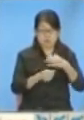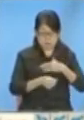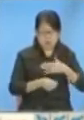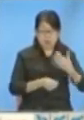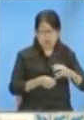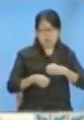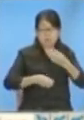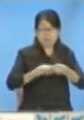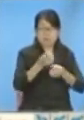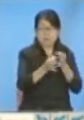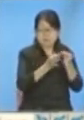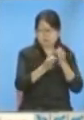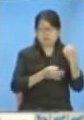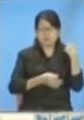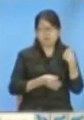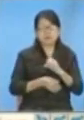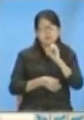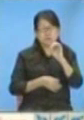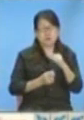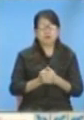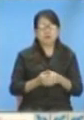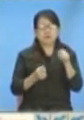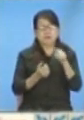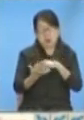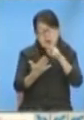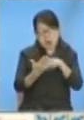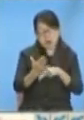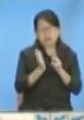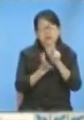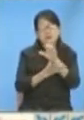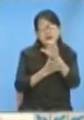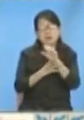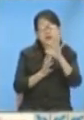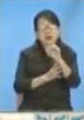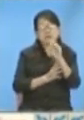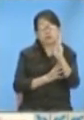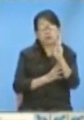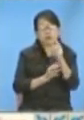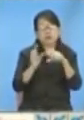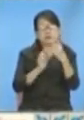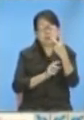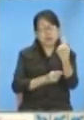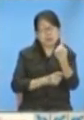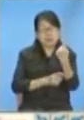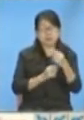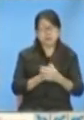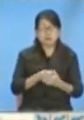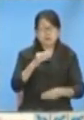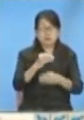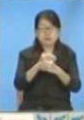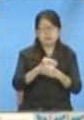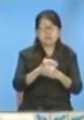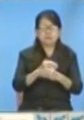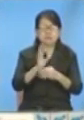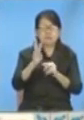ครับว่าจะไปอ่านเพียงข้อบังคับข้อ96ว่าการแปรยติเพิ่มเติมมาตราขึ้น